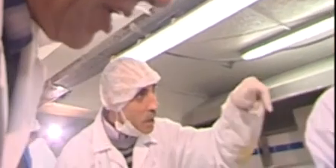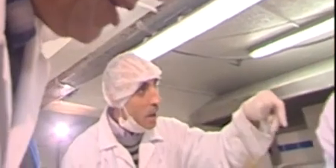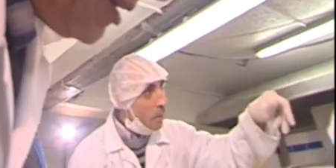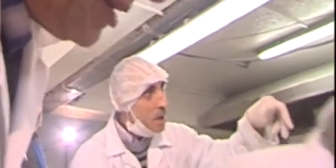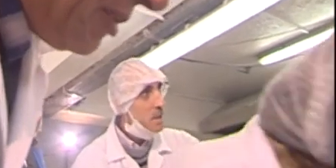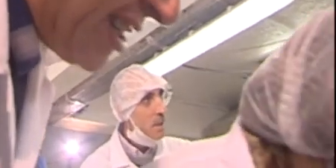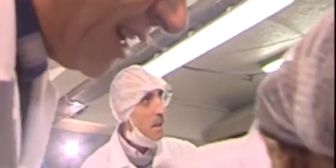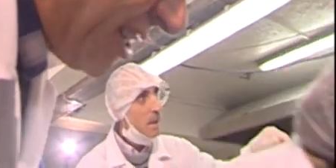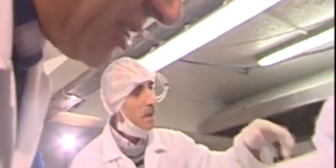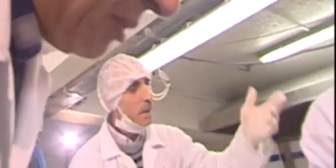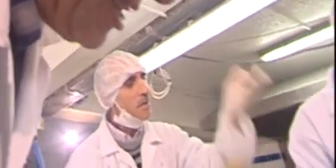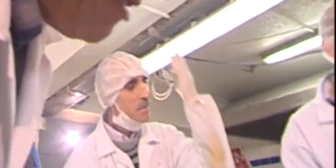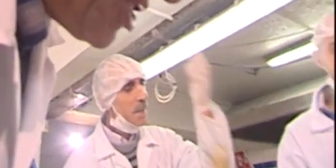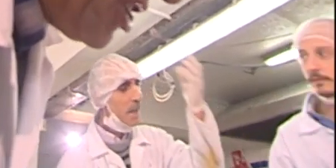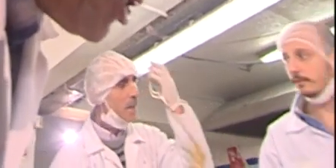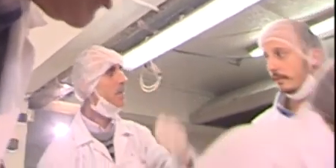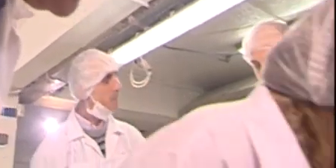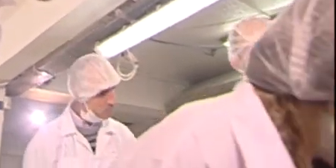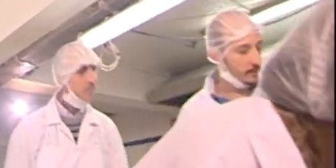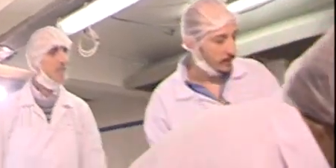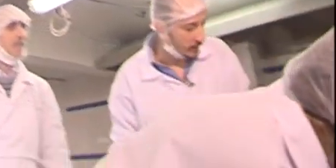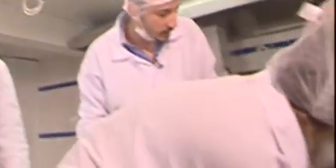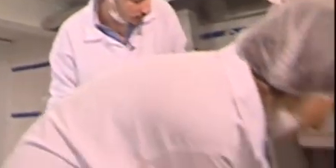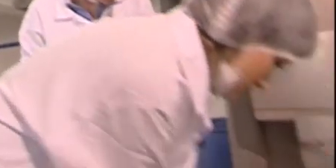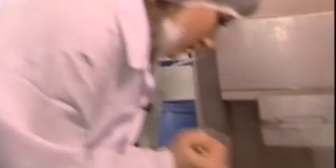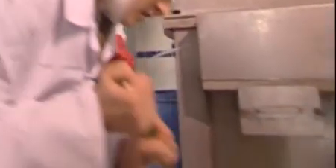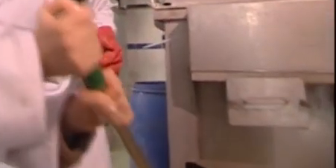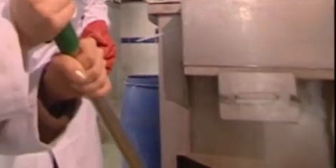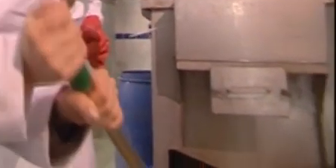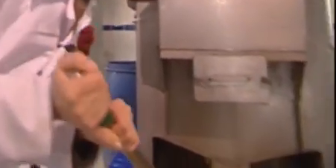Sabri usta yanlarında. İyiymiş bir şeyler anlatıyor Pelin'e.